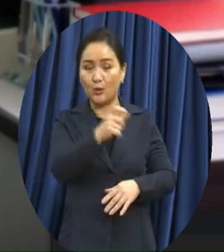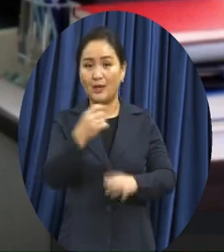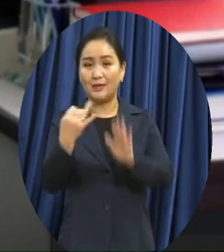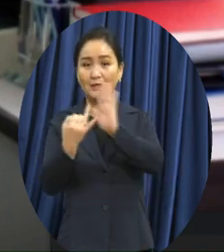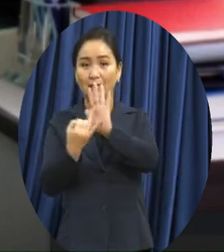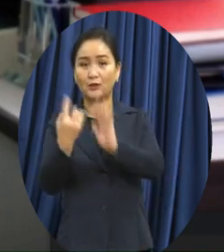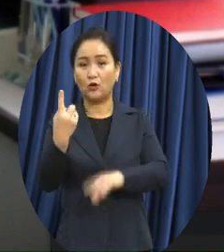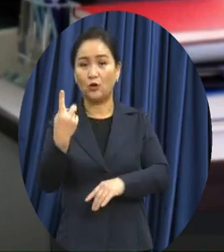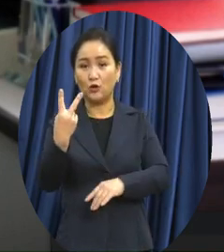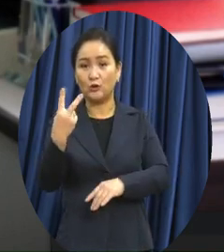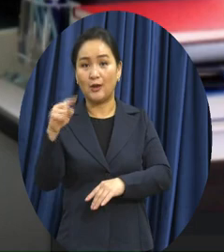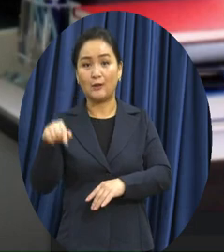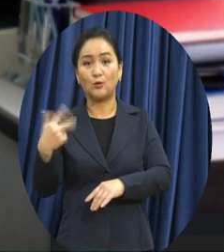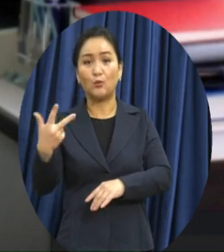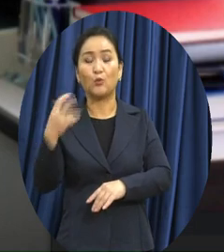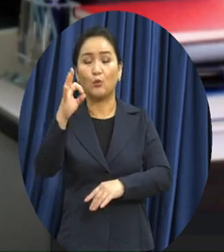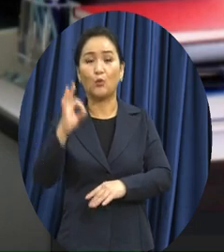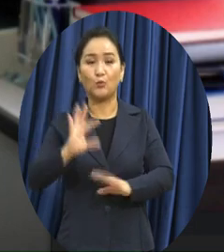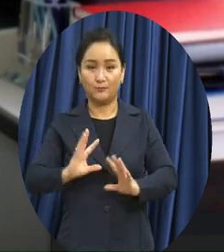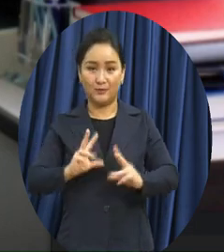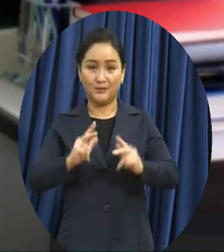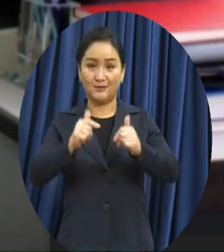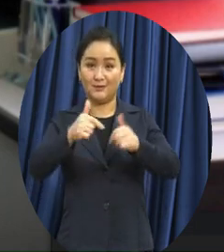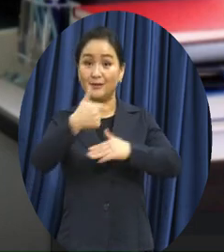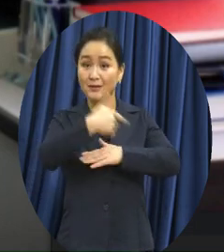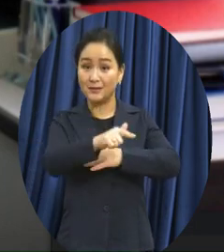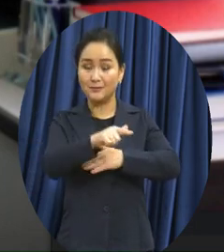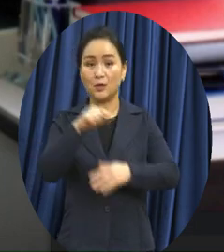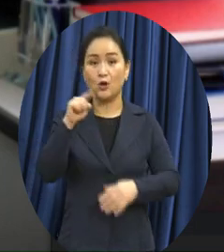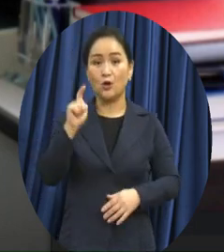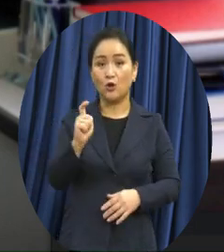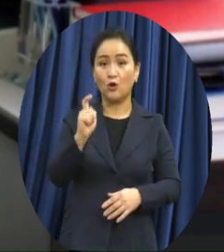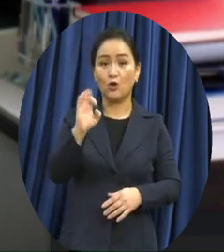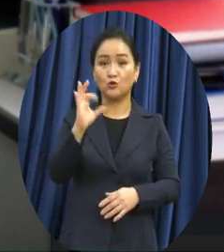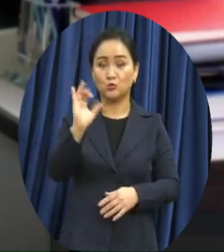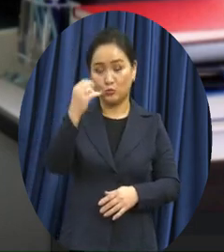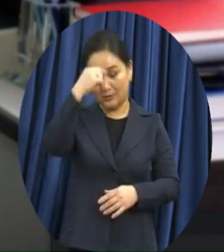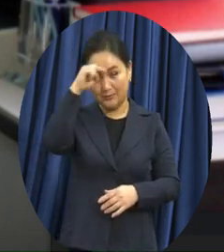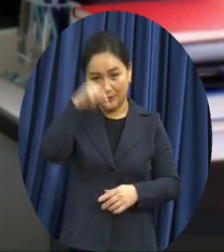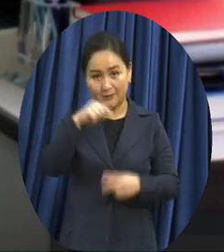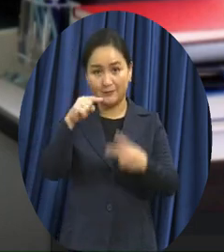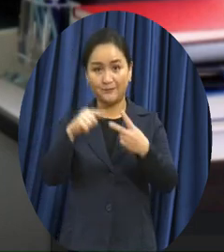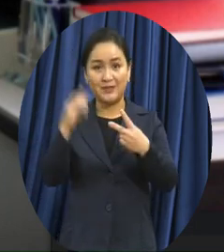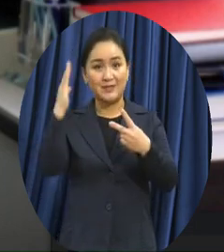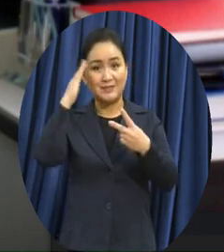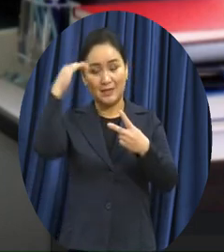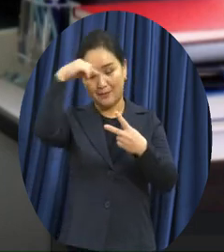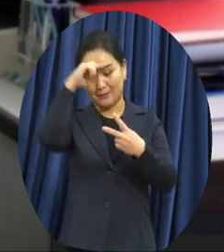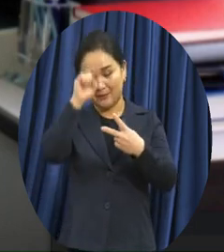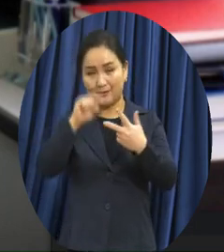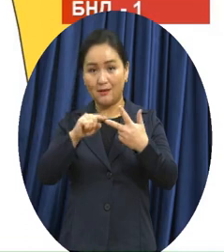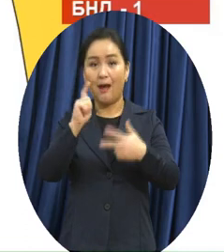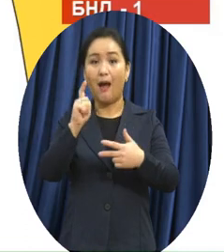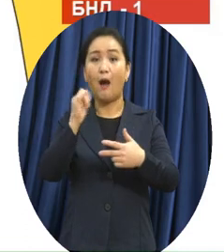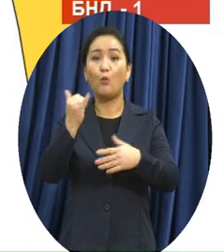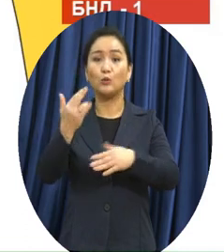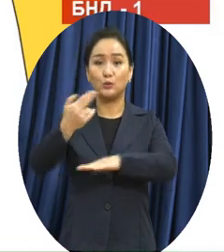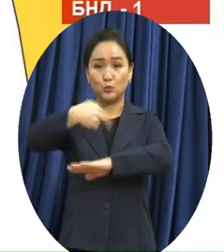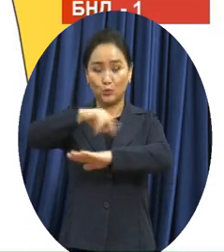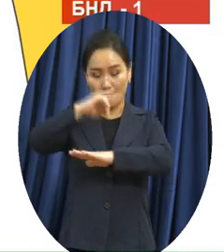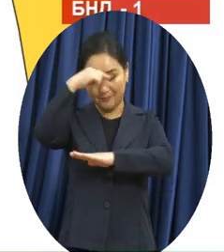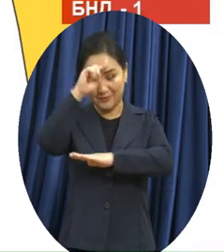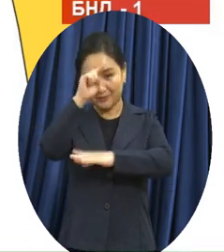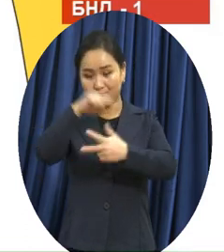72.3% нэгтгэрсэн байна. За одоогоор халдвар төвчин судлалын үндэсний төвийн халдвартын клиник, цэргийн төв эмнэлэг, хаамур төвийн 300 орчим